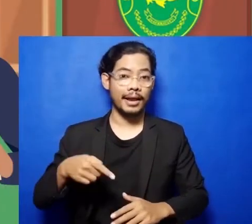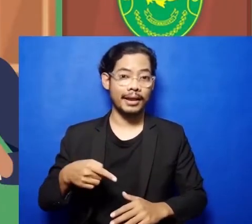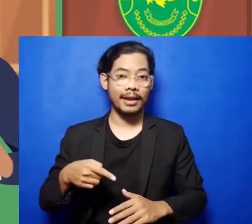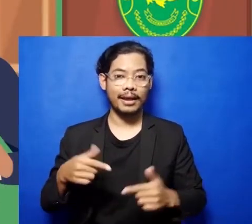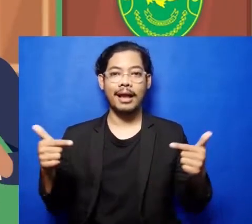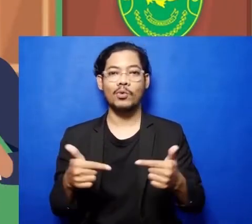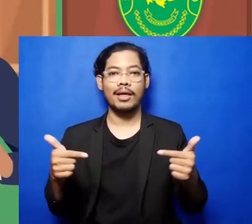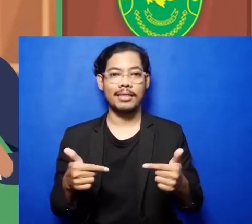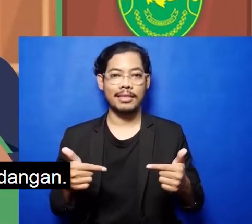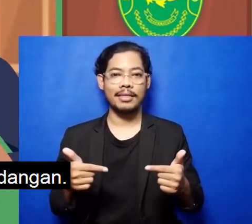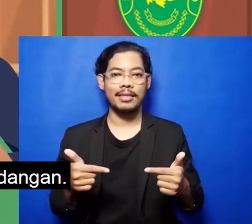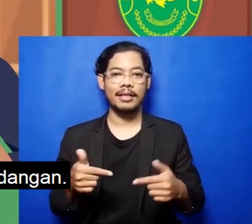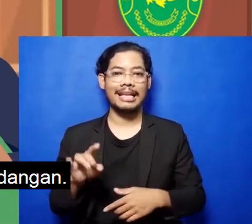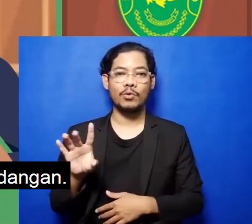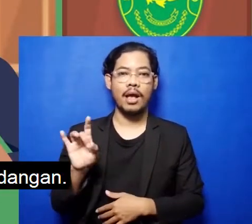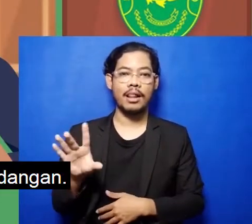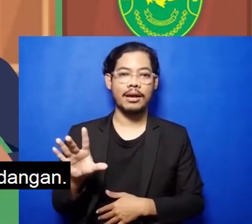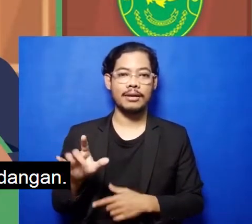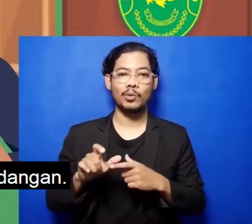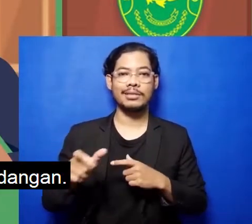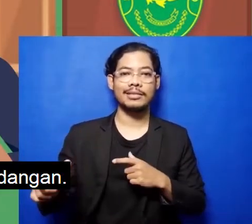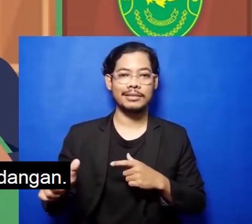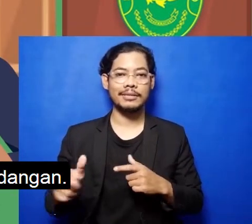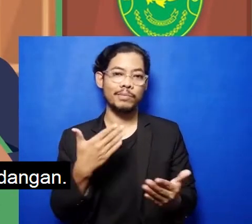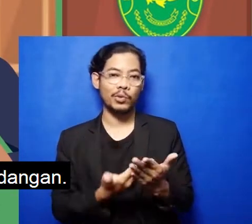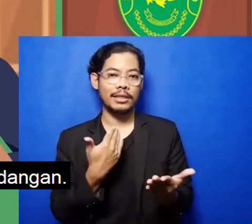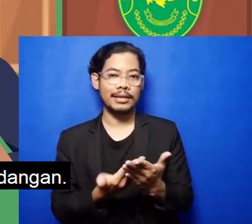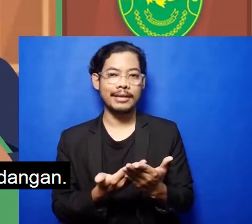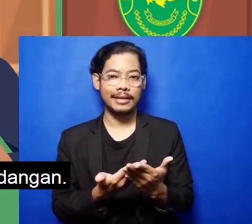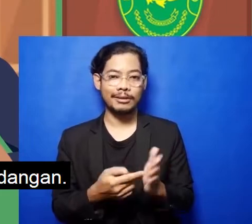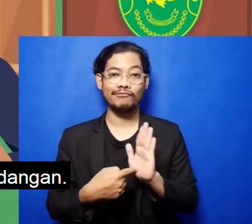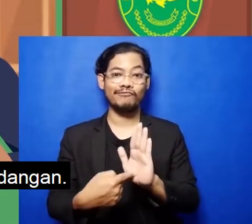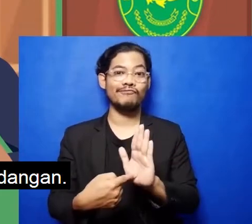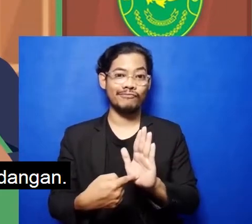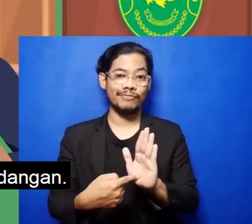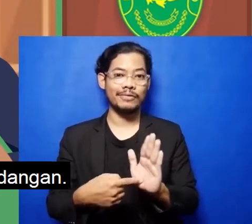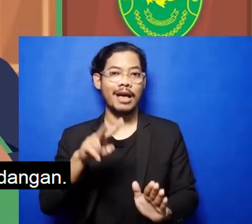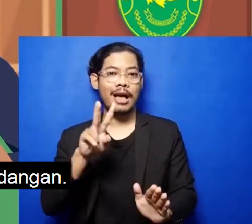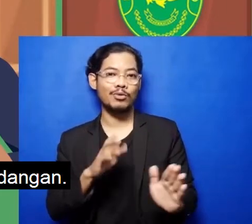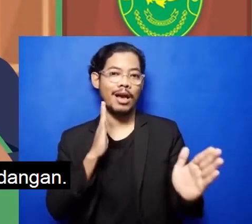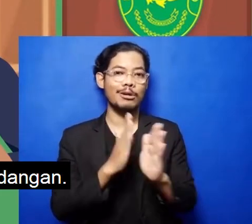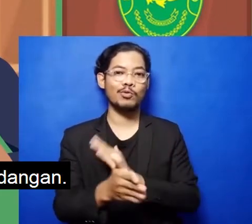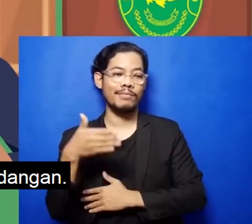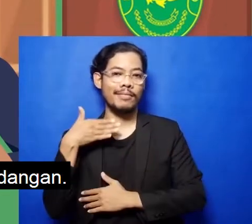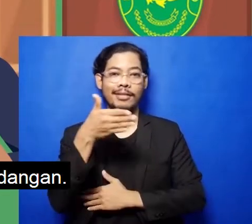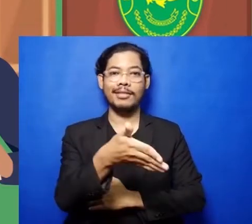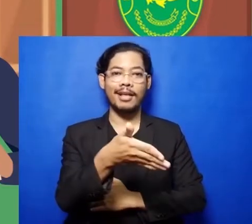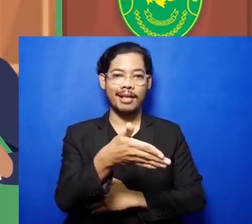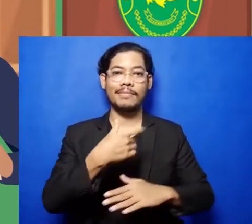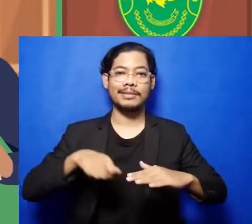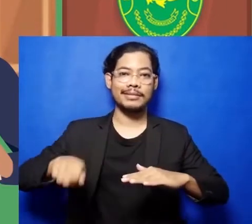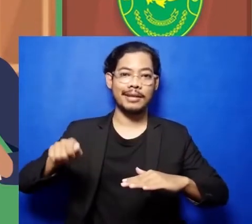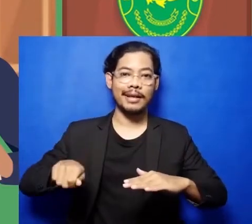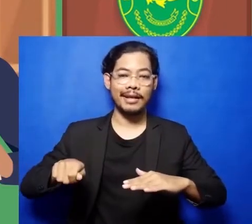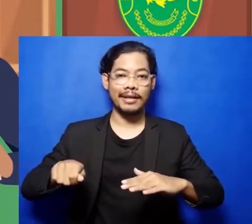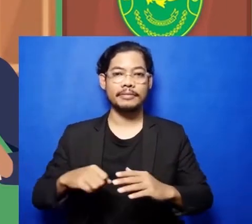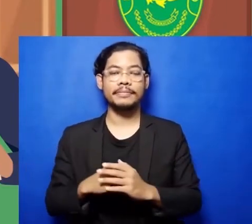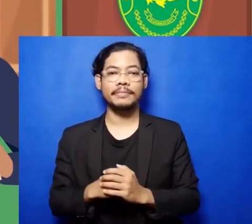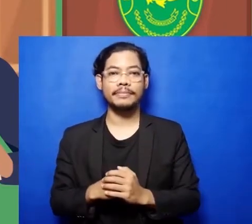elektronik. Kecuali pembuktian, pancenengan kudu dateng langsung deka persidangan.